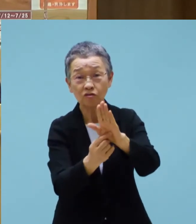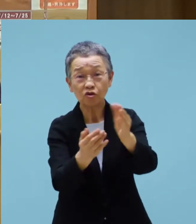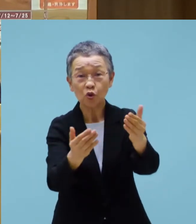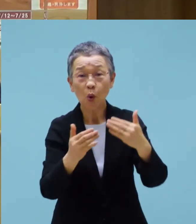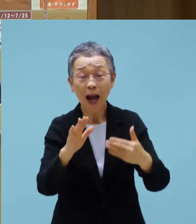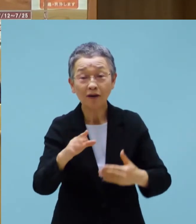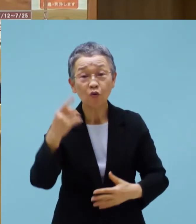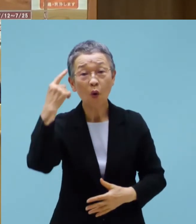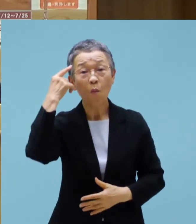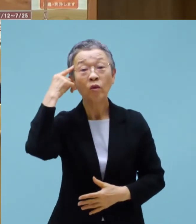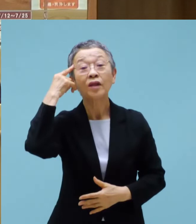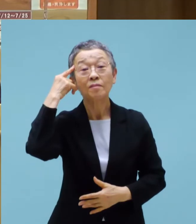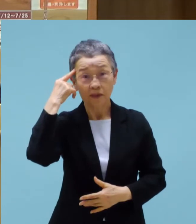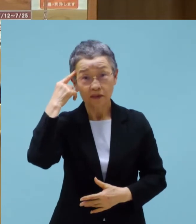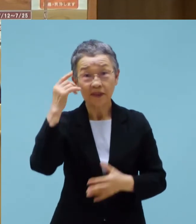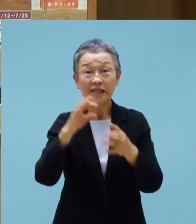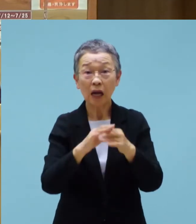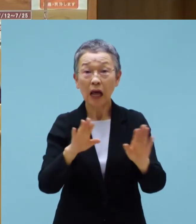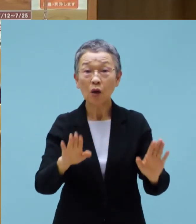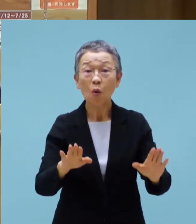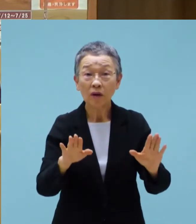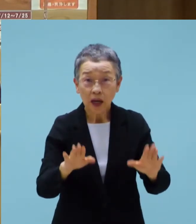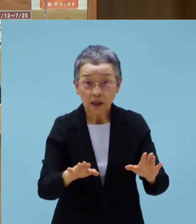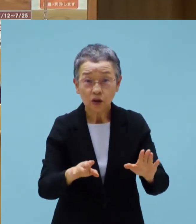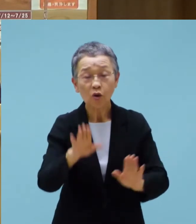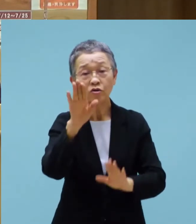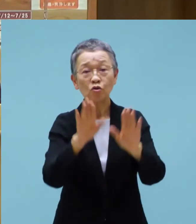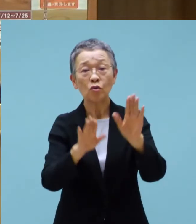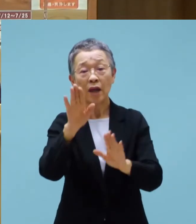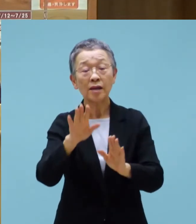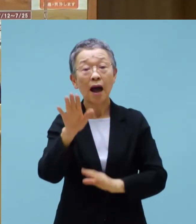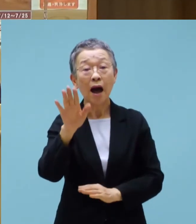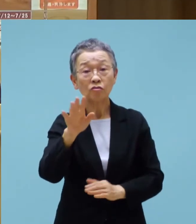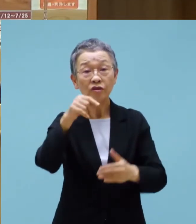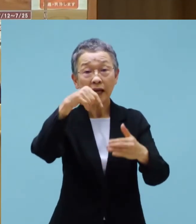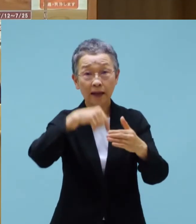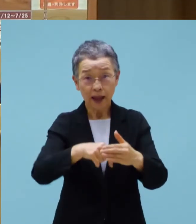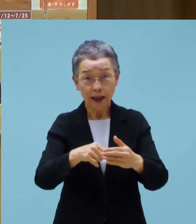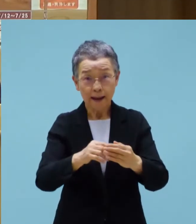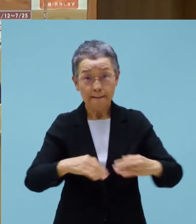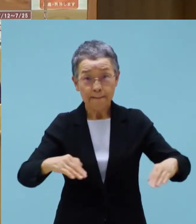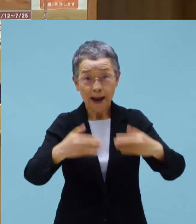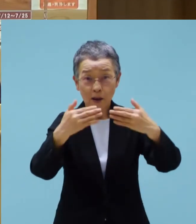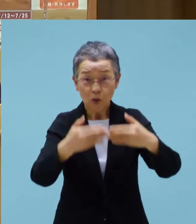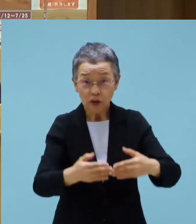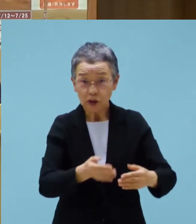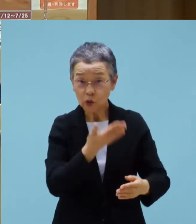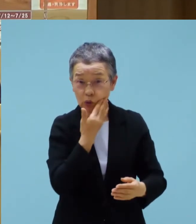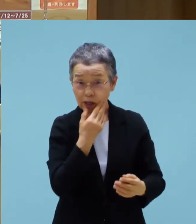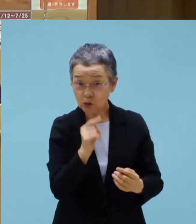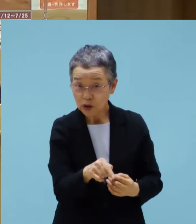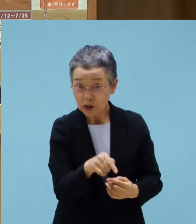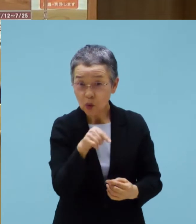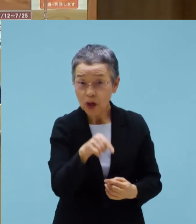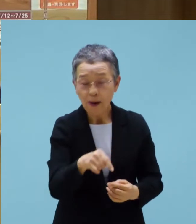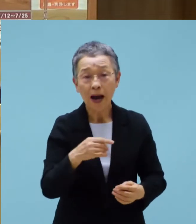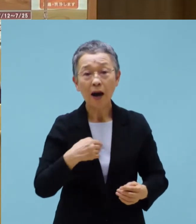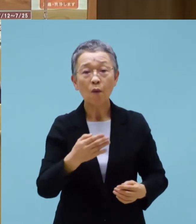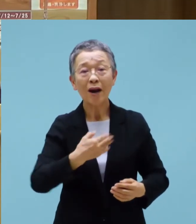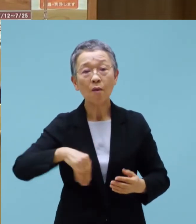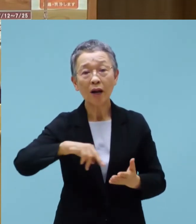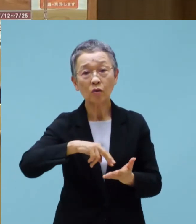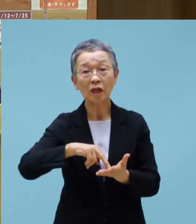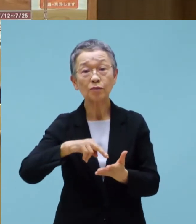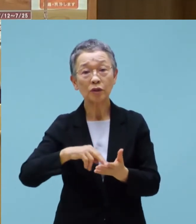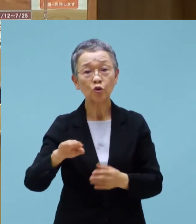ので、今回そういった状況の中で、まあ、まん延防止等重点措置、これはもう、まあ、当然我々としてはその皆さんに